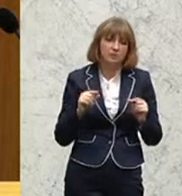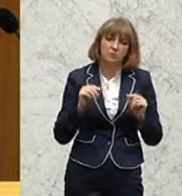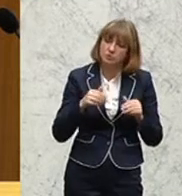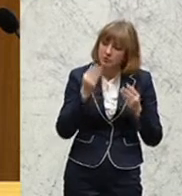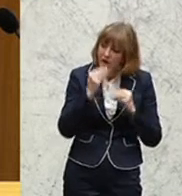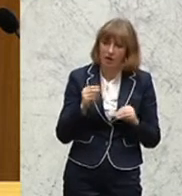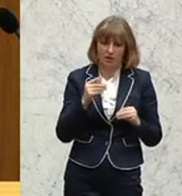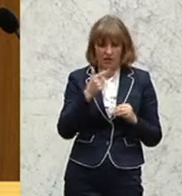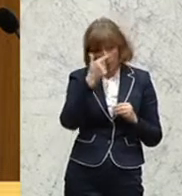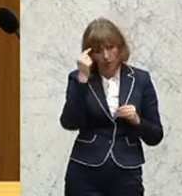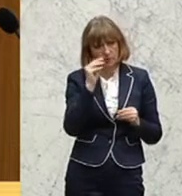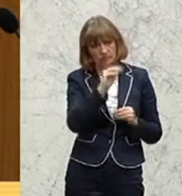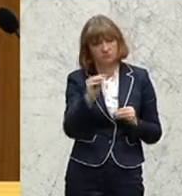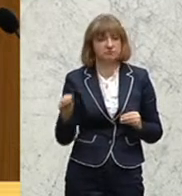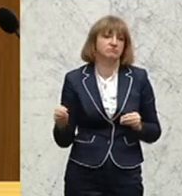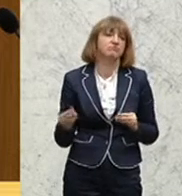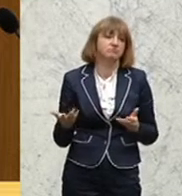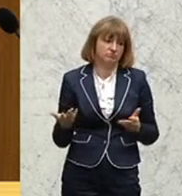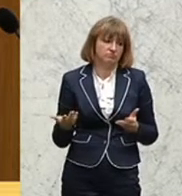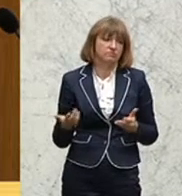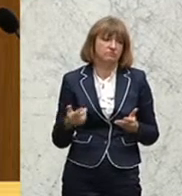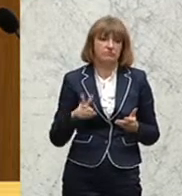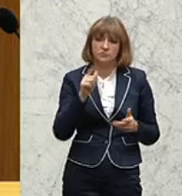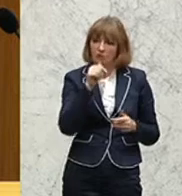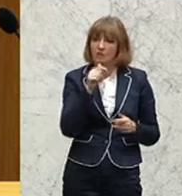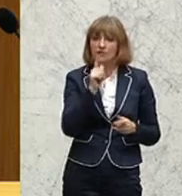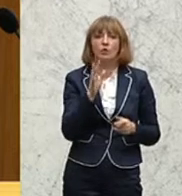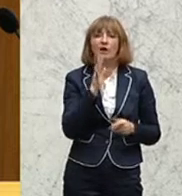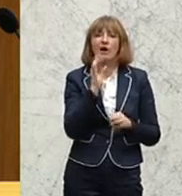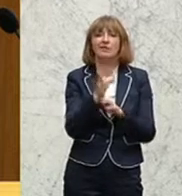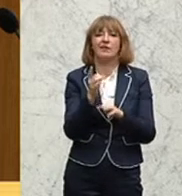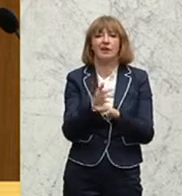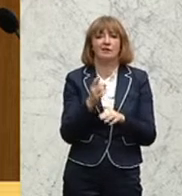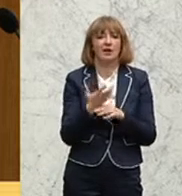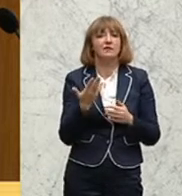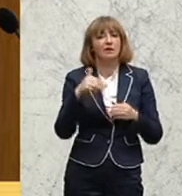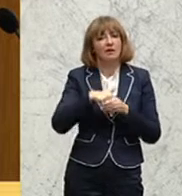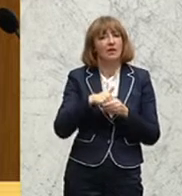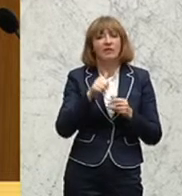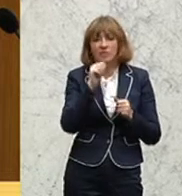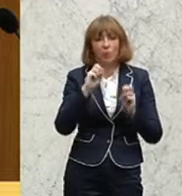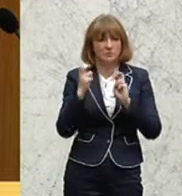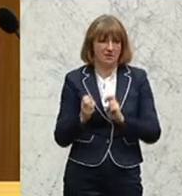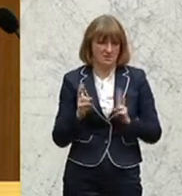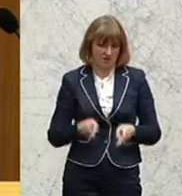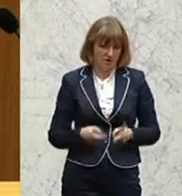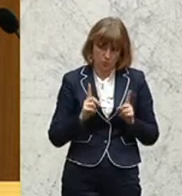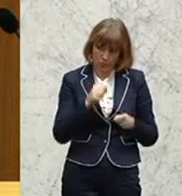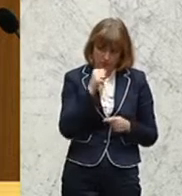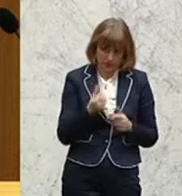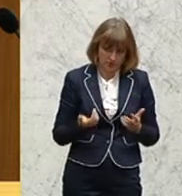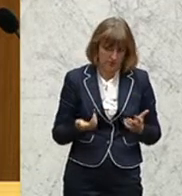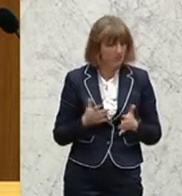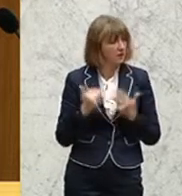ehrlich zu den Leuten sein und ihnen nicht etwas einreden, was nicht umsetzbar ist. Gerade in dieser